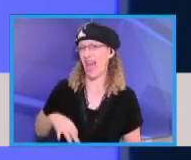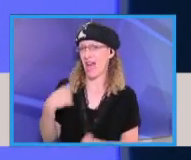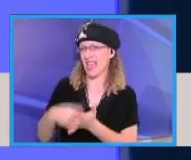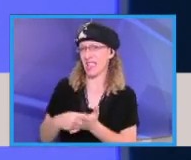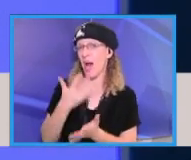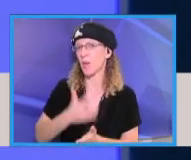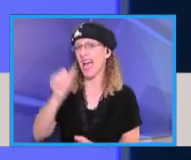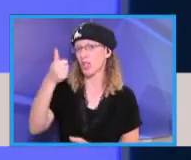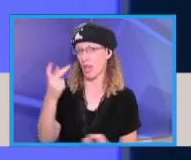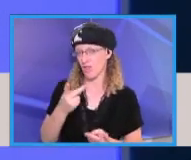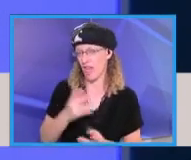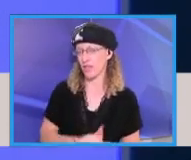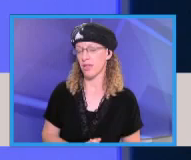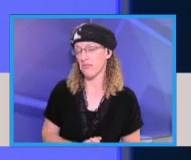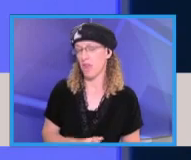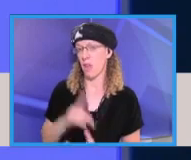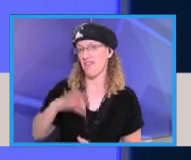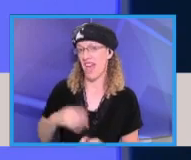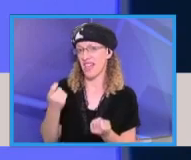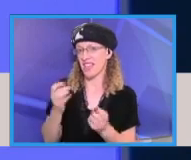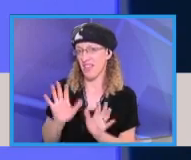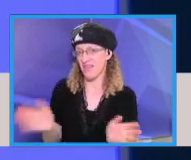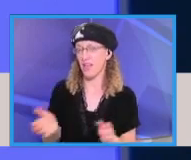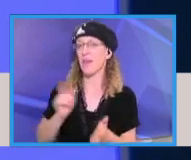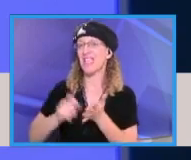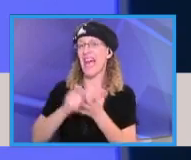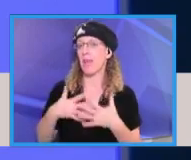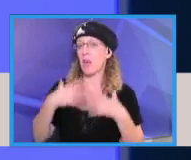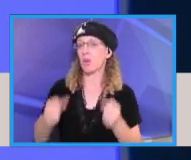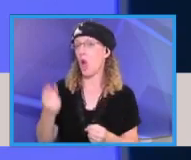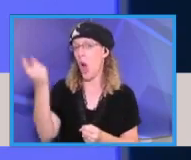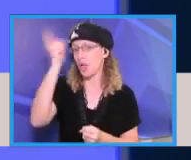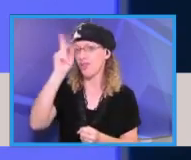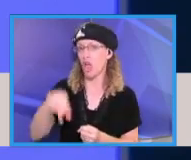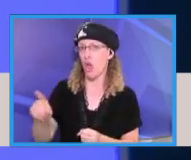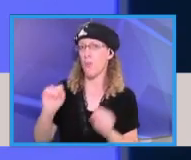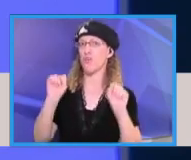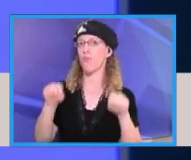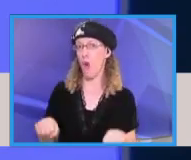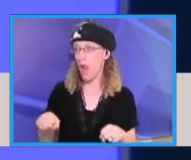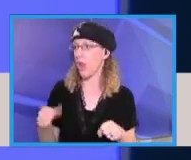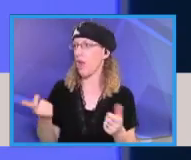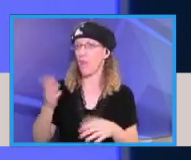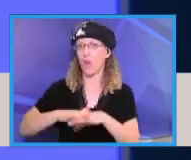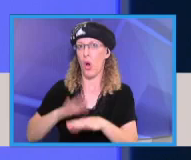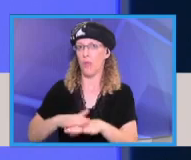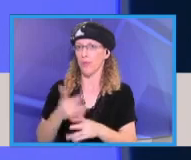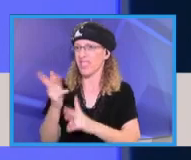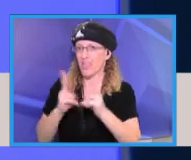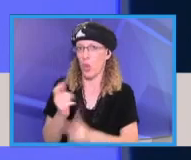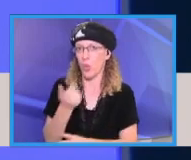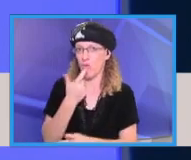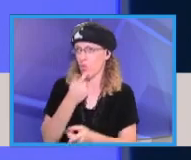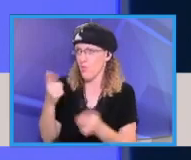הראשית כמובן. אף אחד לא חושב שמשרד הבריאות יש לו מונופול בתחום הפיקוח על ייצור תרופות. כי ברור שגוף של המדינה, הוא